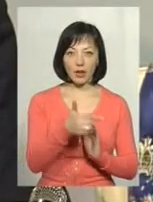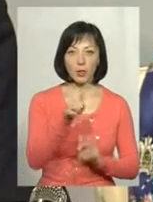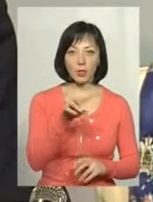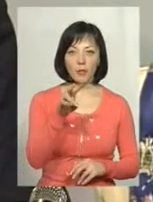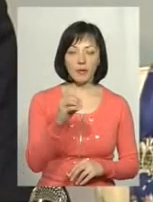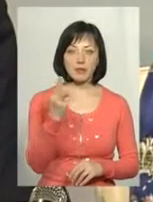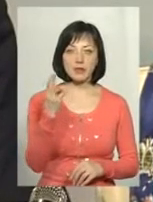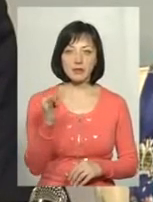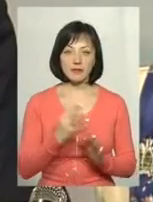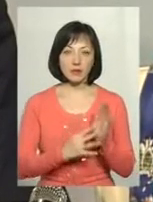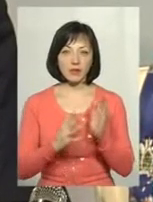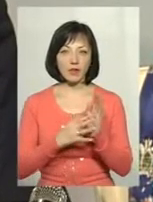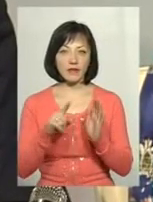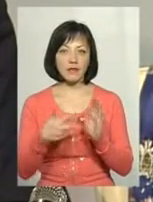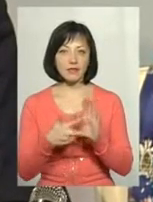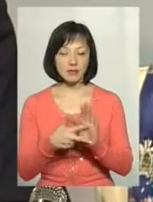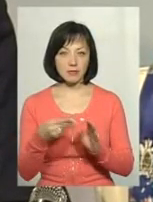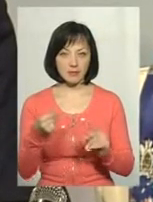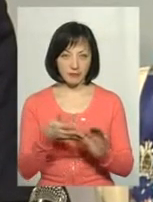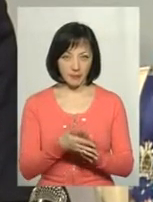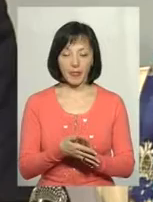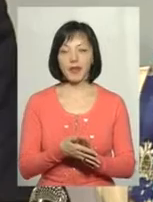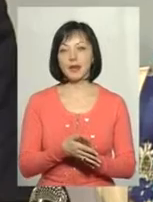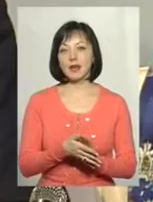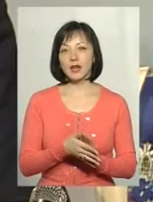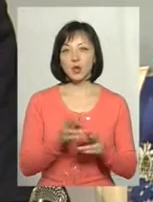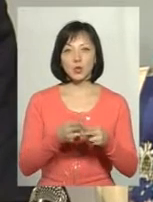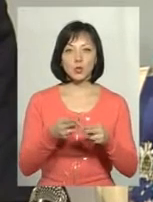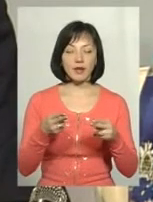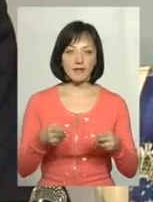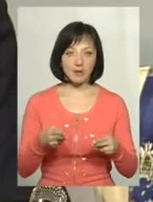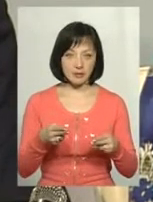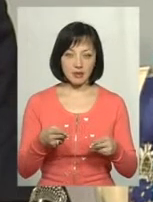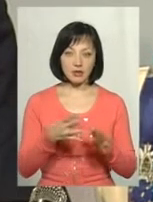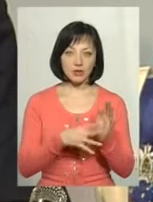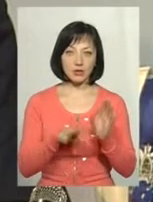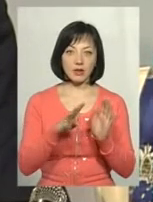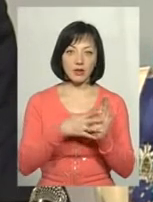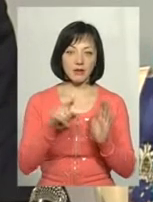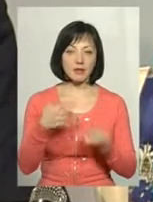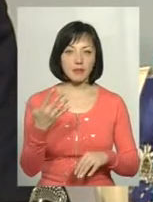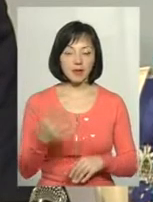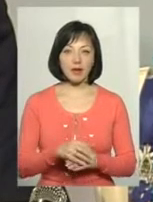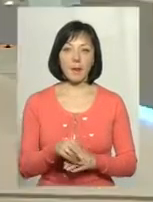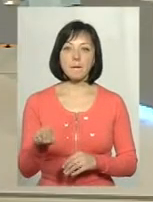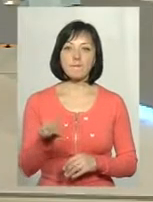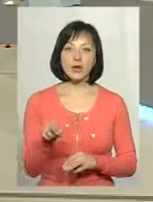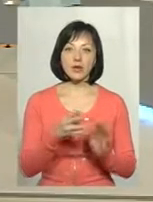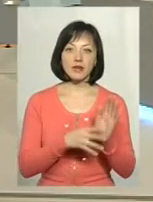– 99,8%, селищна Дунаєвецька – 99,5%, міська Полонська